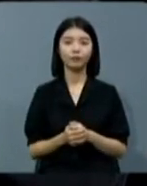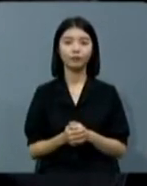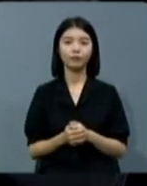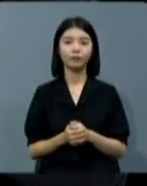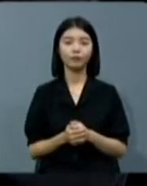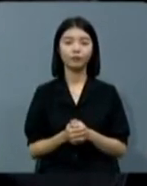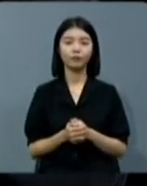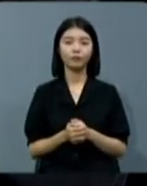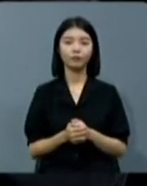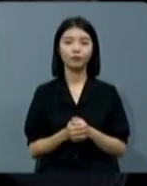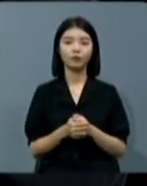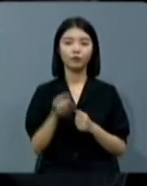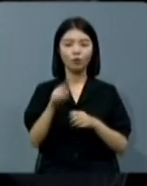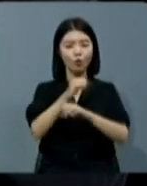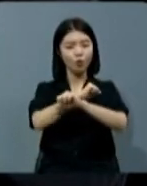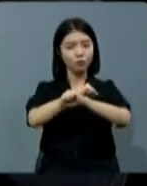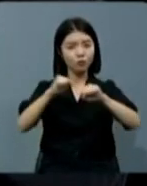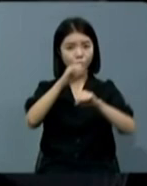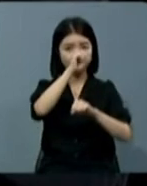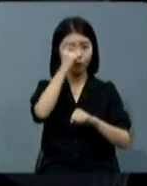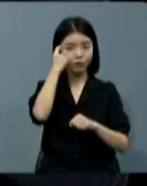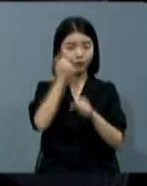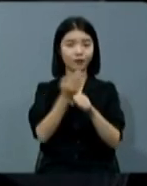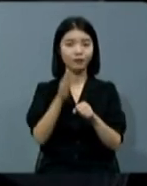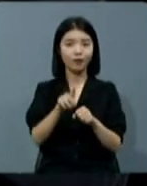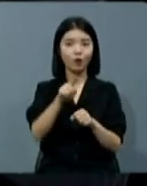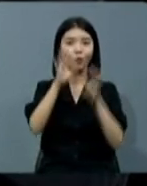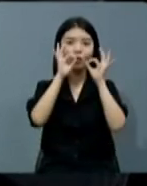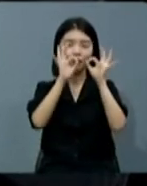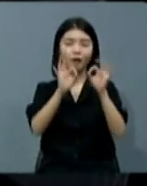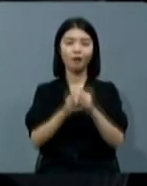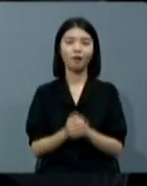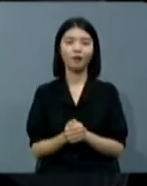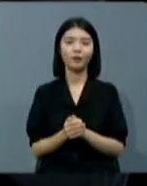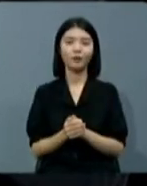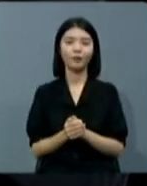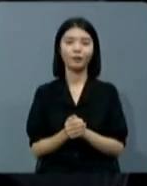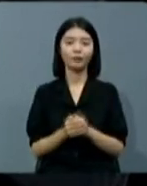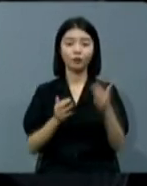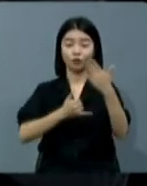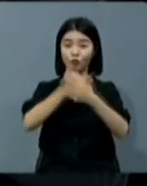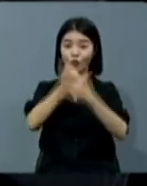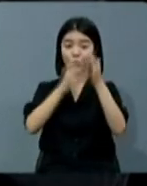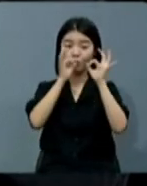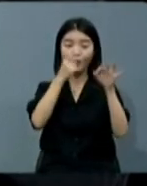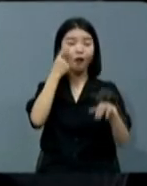근데 청공선님은 확장하니 좋다고 했는데 내가 그걸 보니까 유튜브 한번 봐보라고